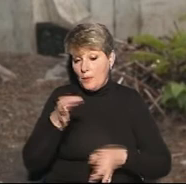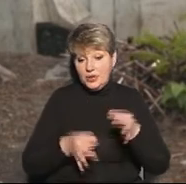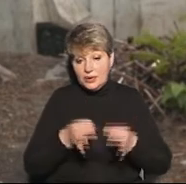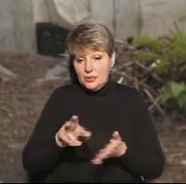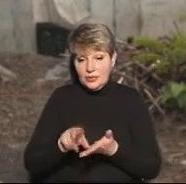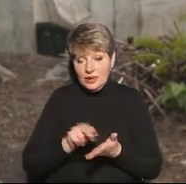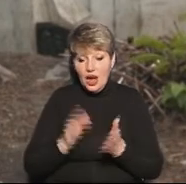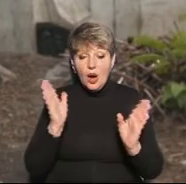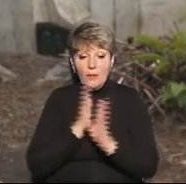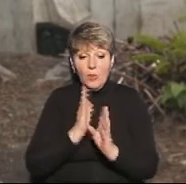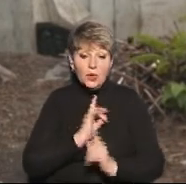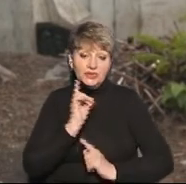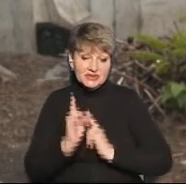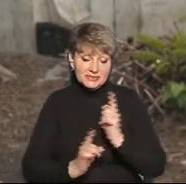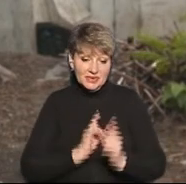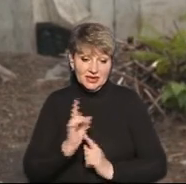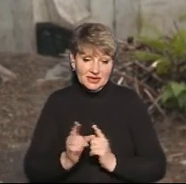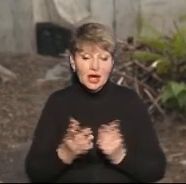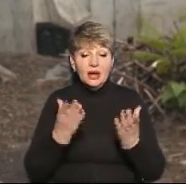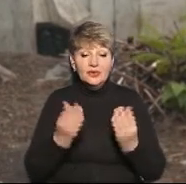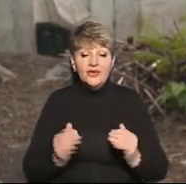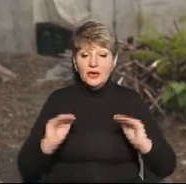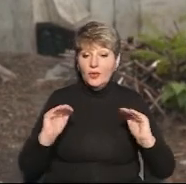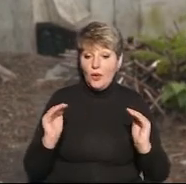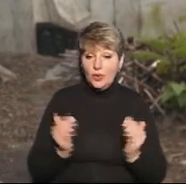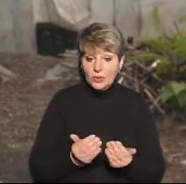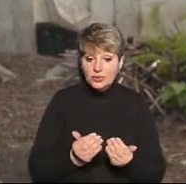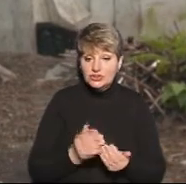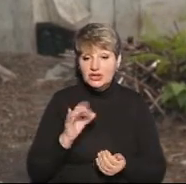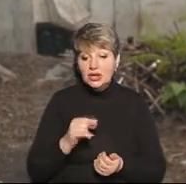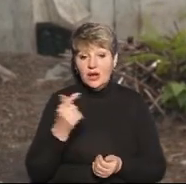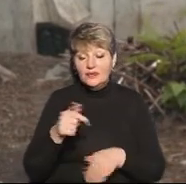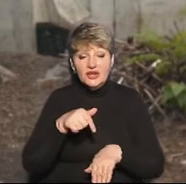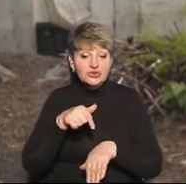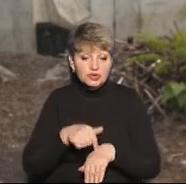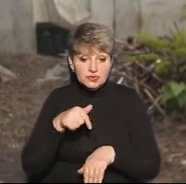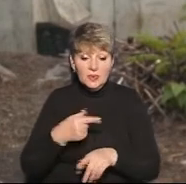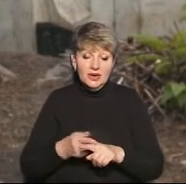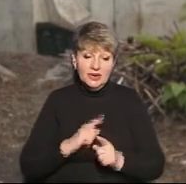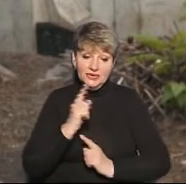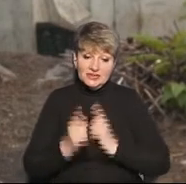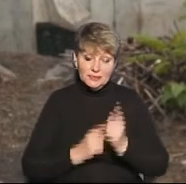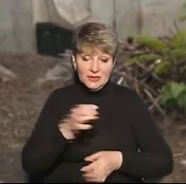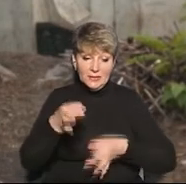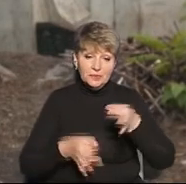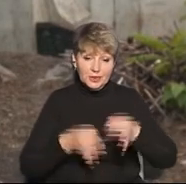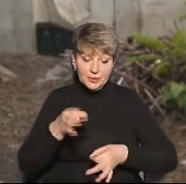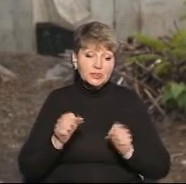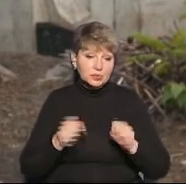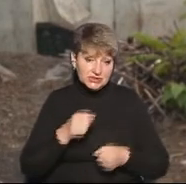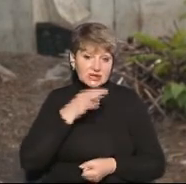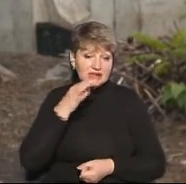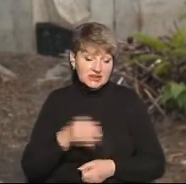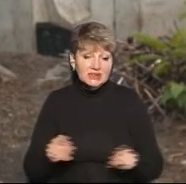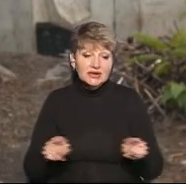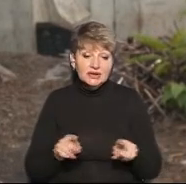Тобто погода змінилася, вже день став коротший, і вони все це відчувають, оці зміни в природі. І тому можна сказати, що